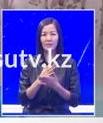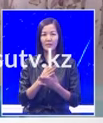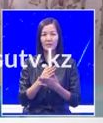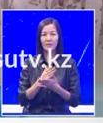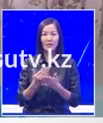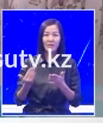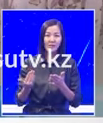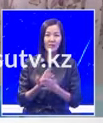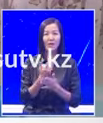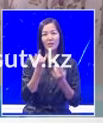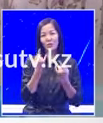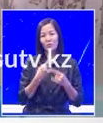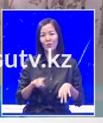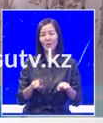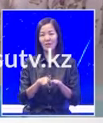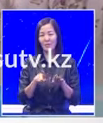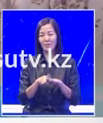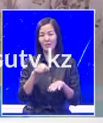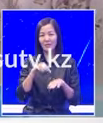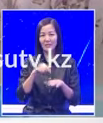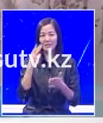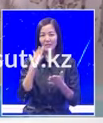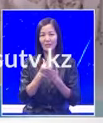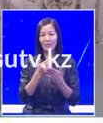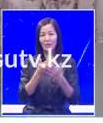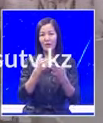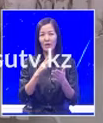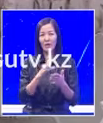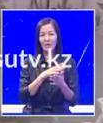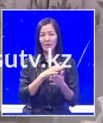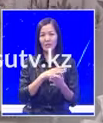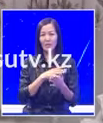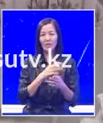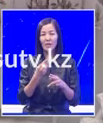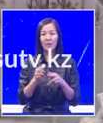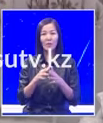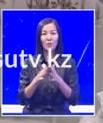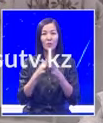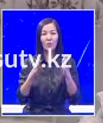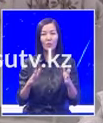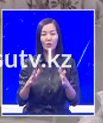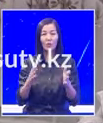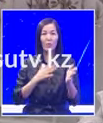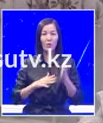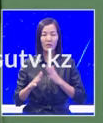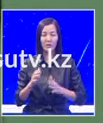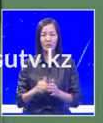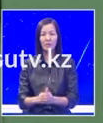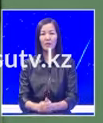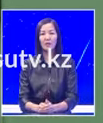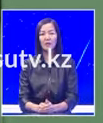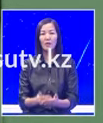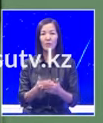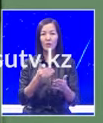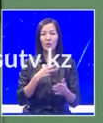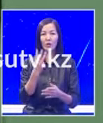сезінгендей сезінемін. Осы уақытқа дейін жақсылықтардың барлығы болса да, бұл ең үлкен қуаныштардың бірі болып саналады мен үшін. Бұған дейін